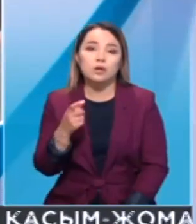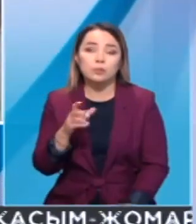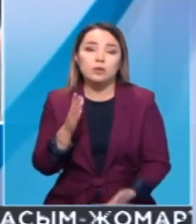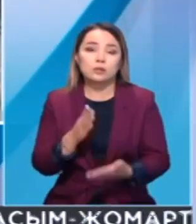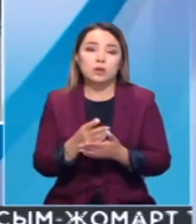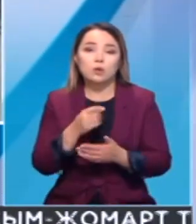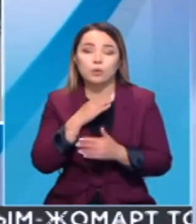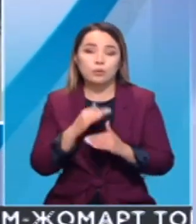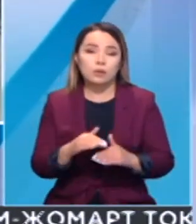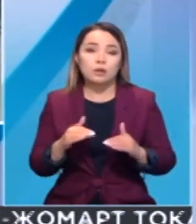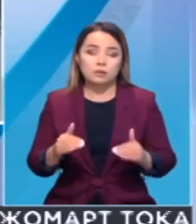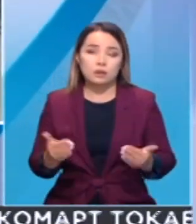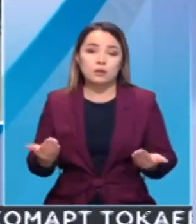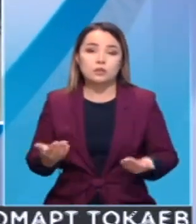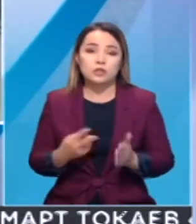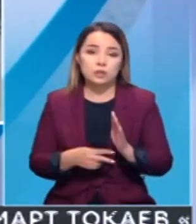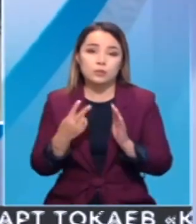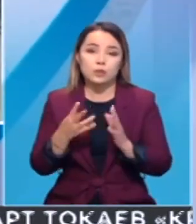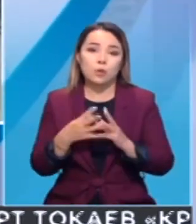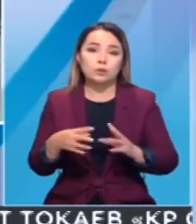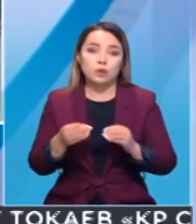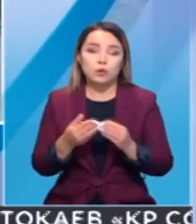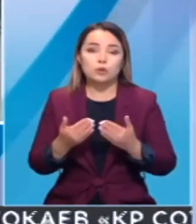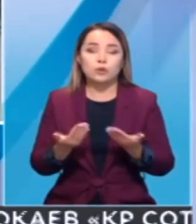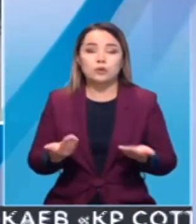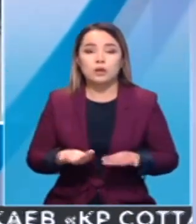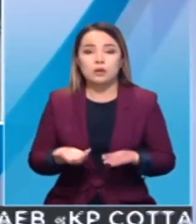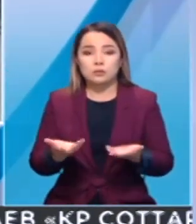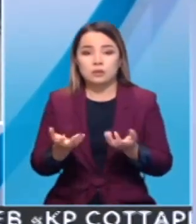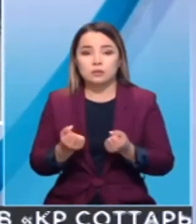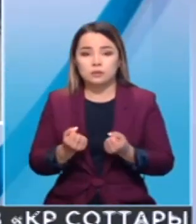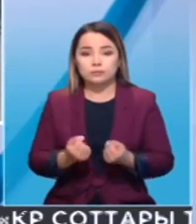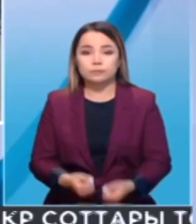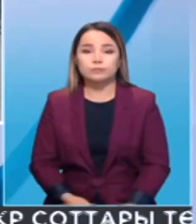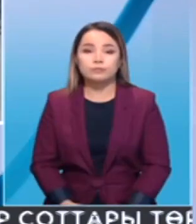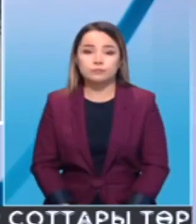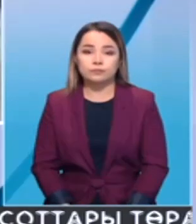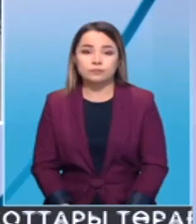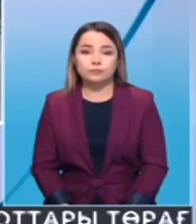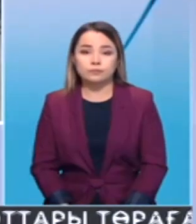Екібастұзда көп балалы 72 отбасы қоныс тойын тойлады.